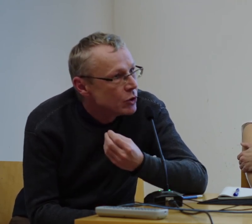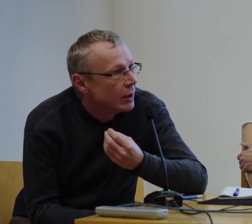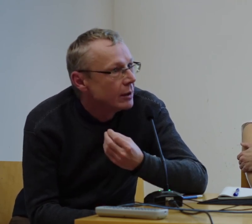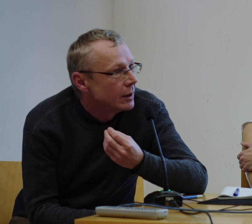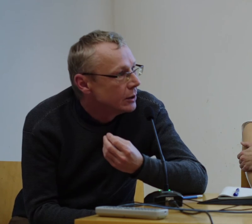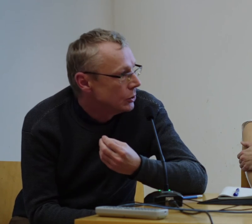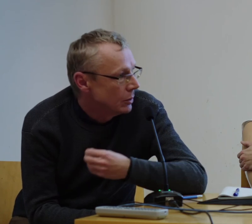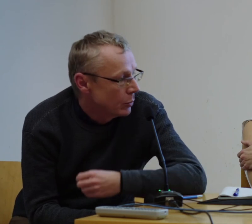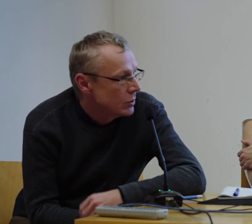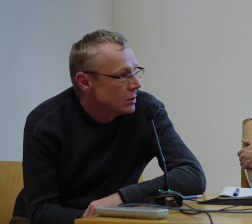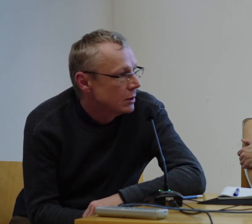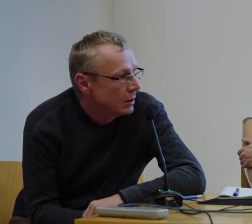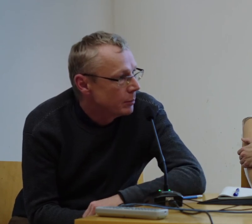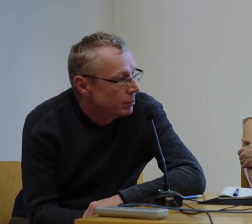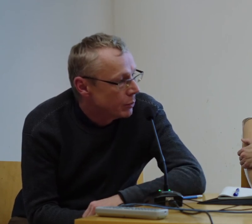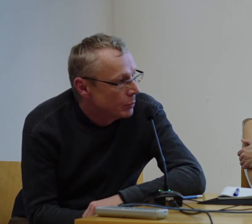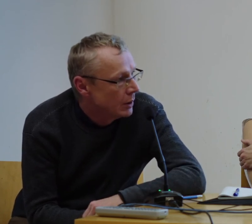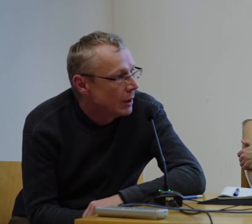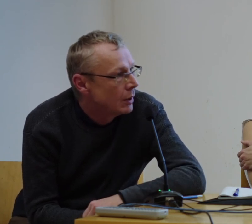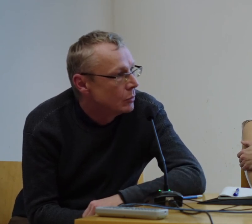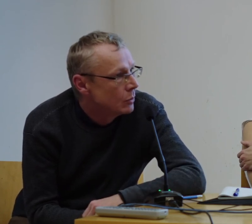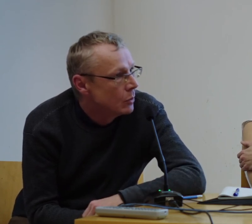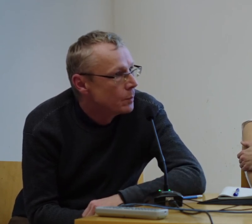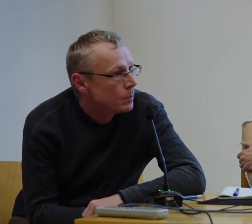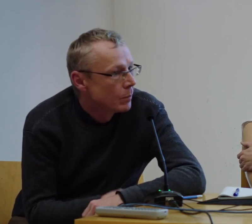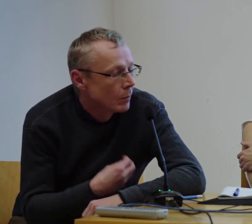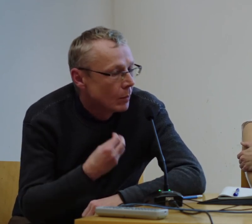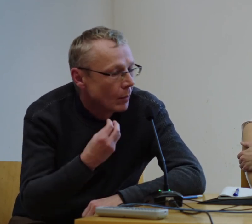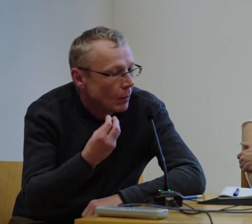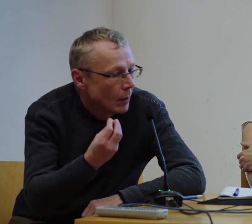A vím, že i když to je proces, který probíhá u